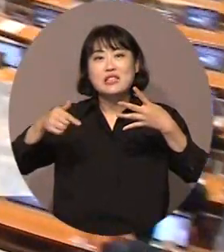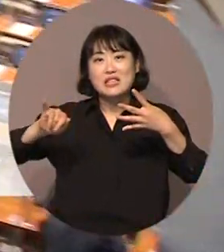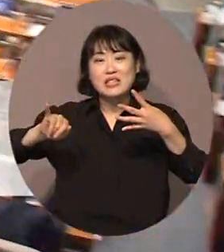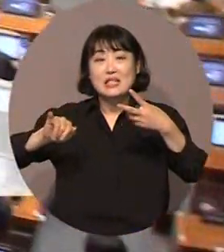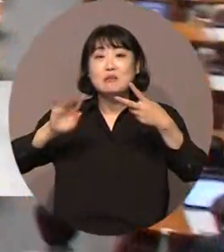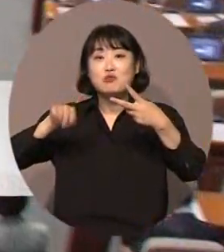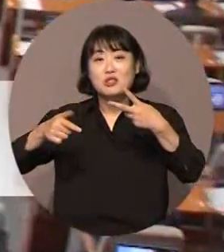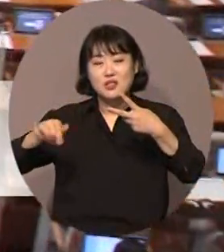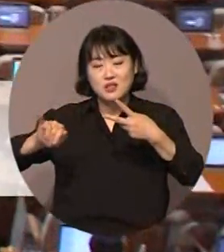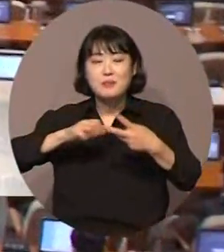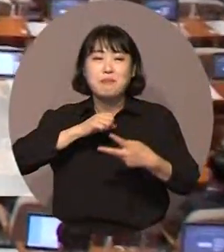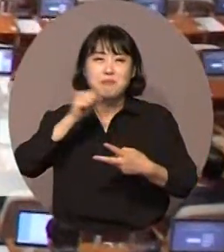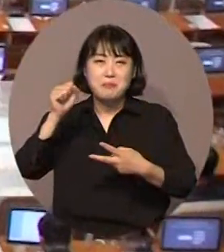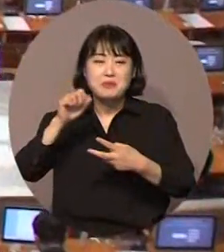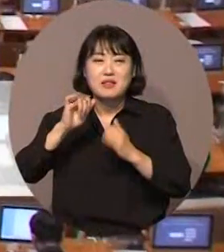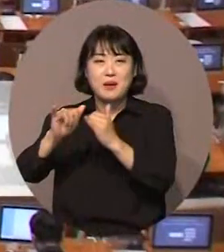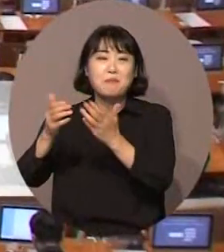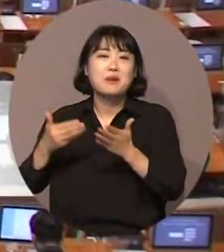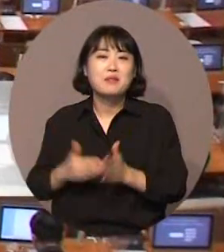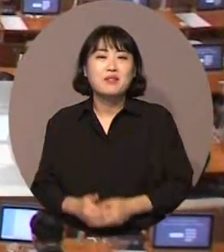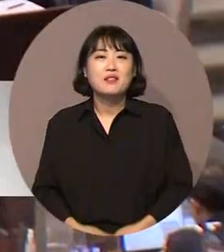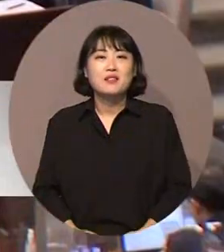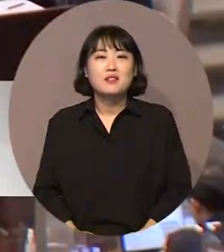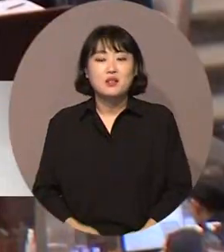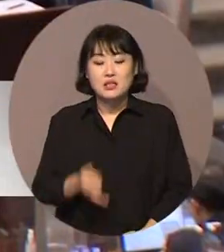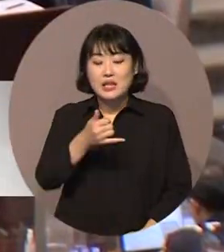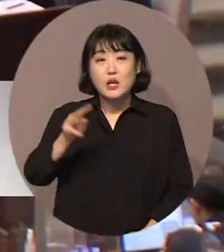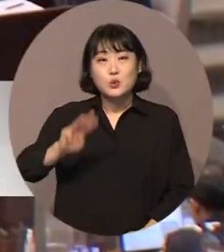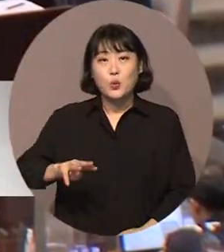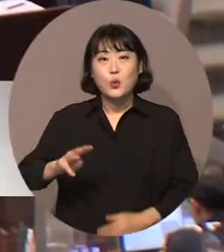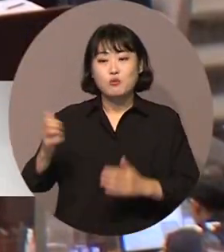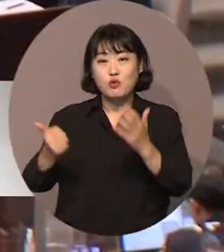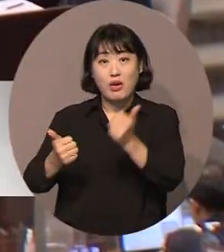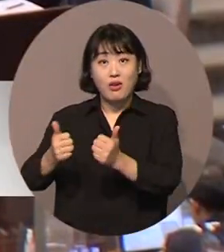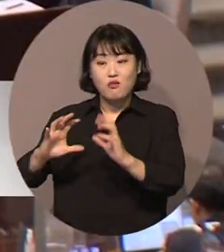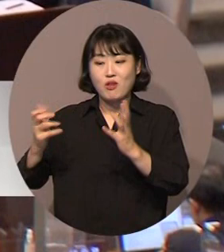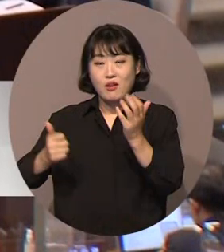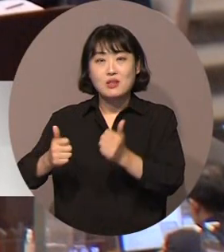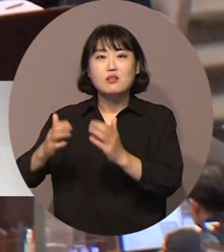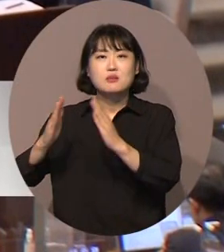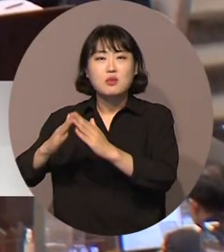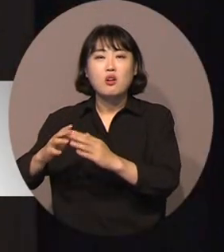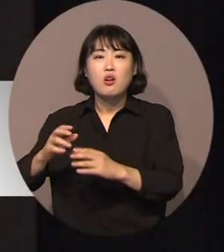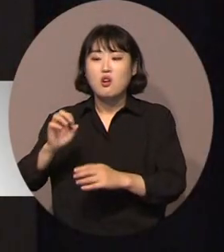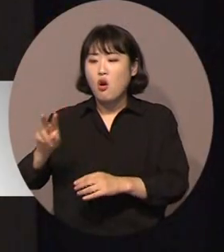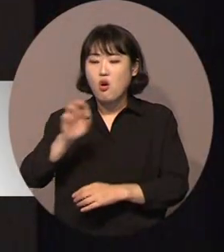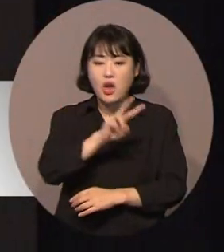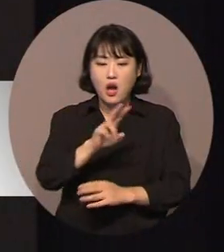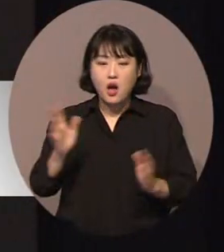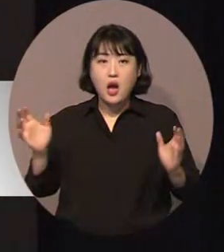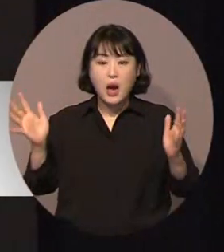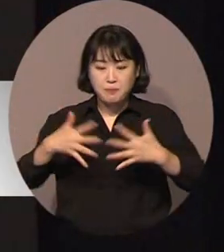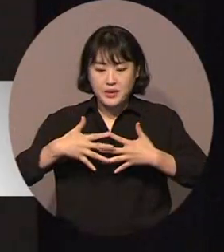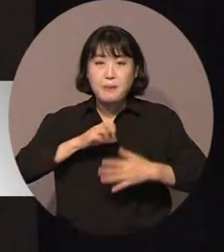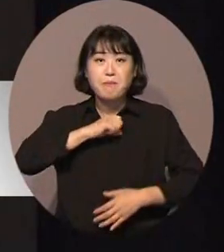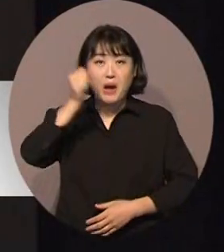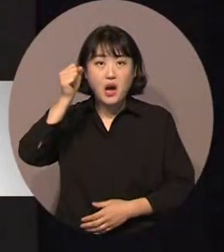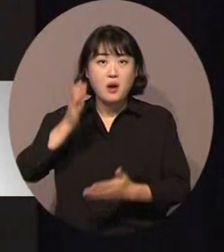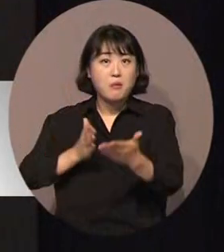언론인클럽 이달의 기자상 심사위원단은 세종사당 관련 법률이 지난해 여야 합의로 통과됐는데도이를